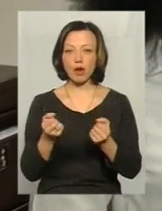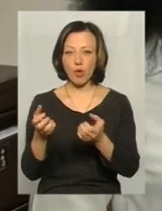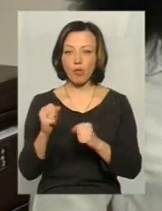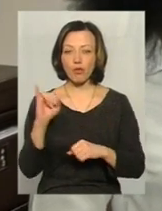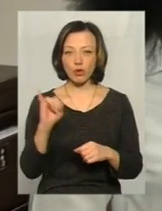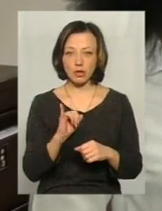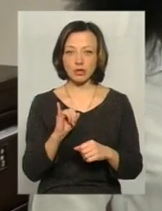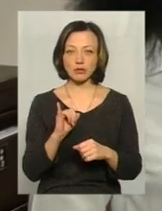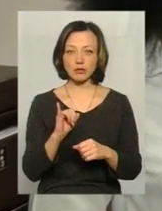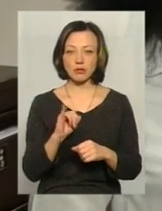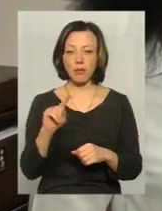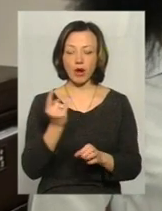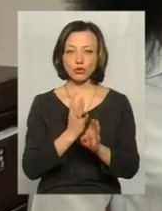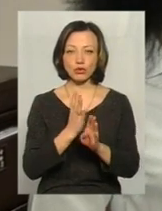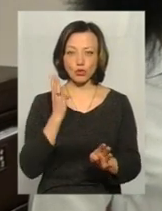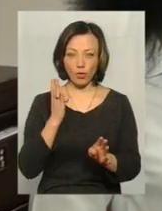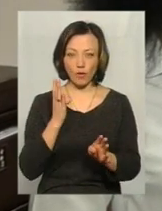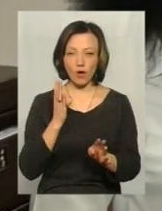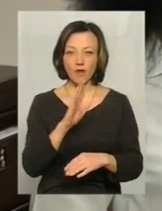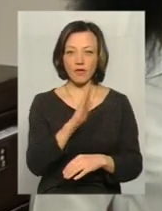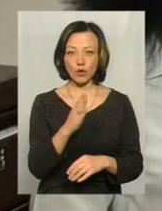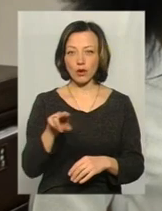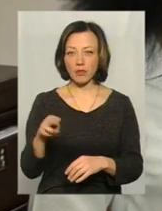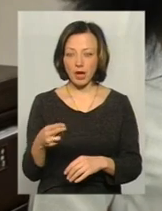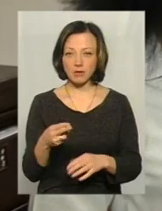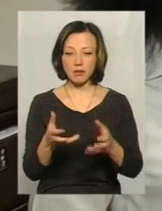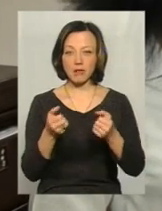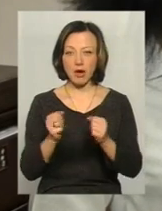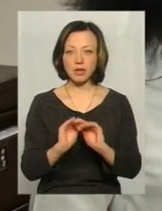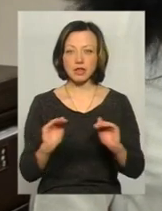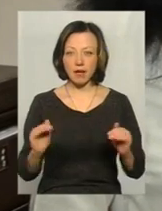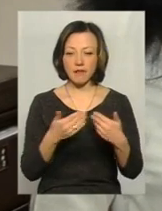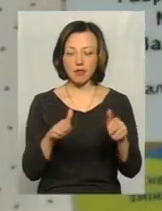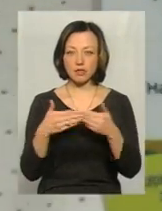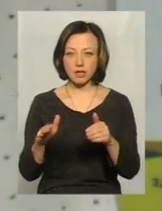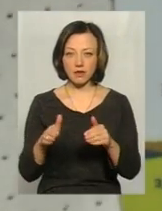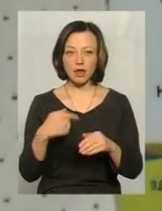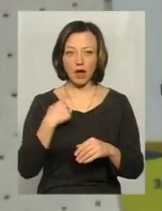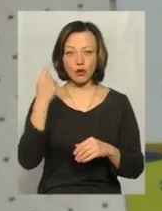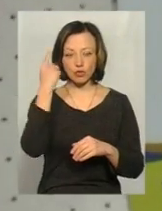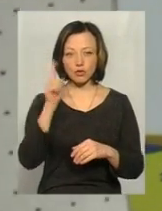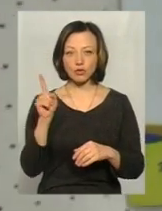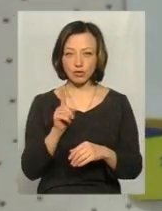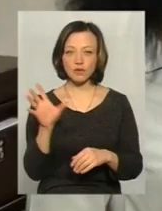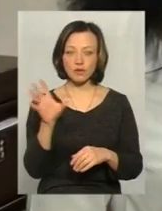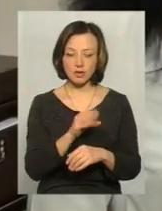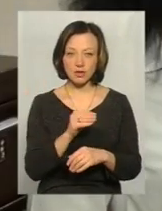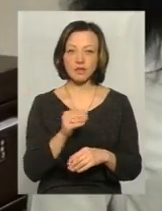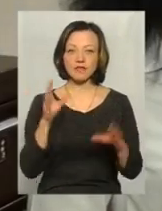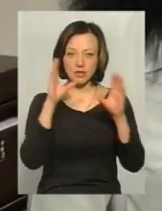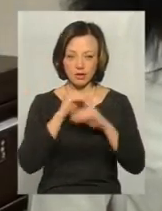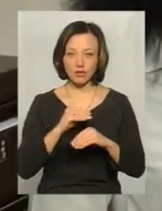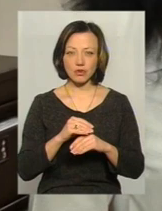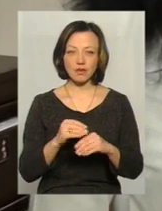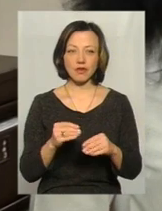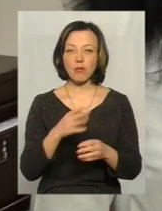І першочергово вівторок та п'ятниця приймаємо дітей-випускників. Я думаю, що всі, мабуть, встигнуть.